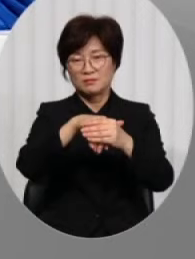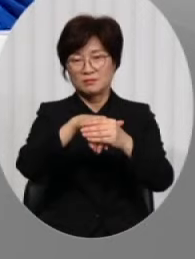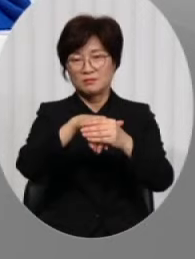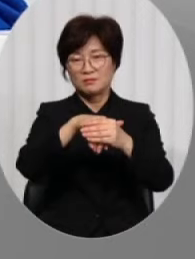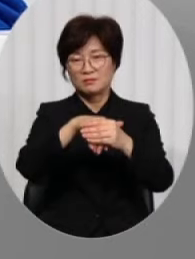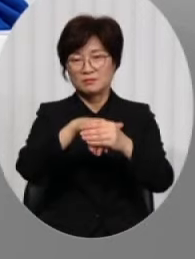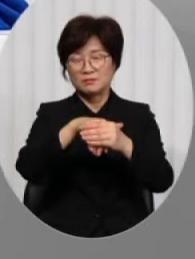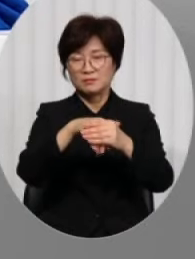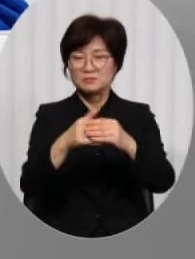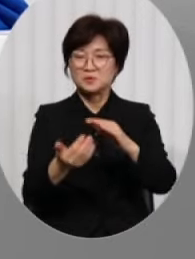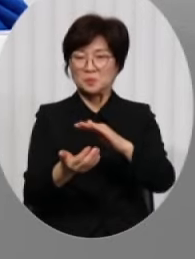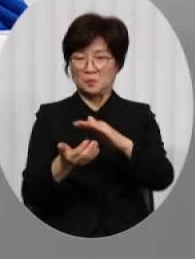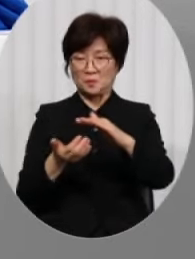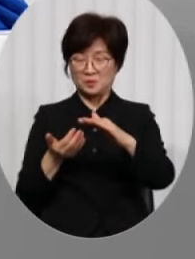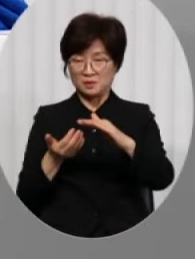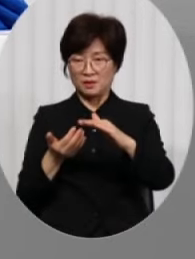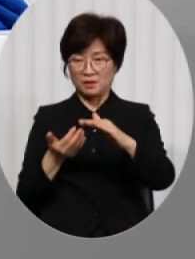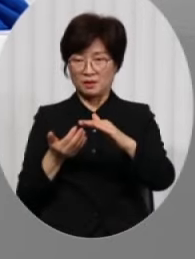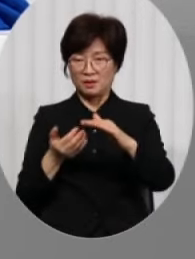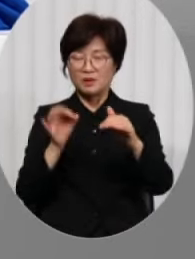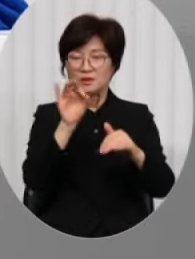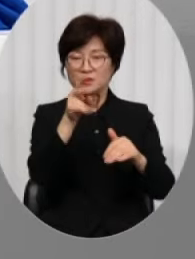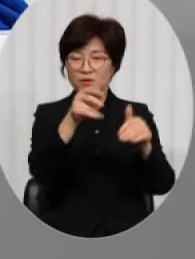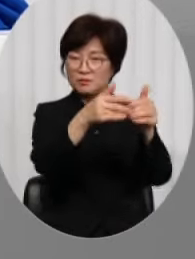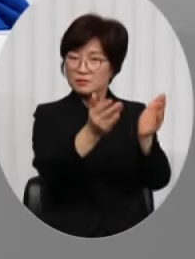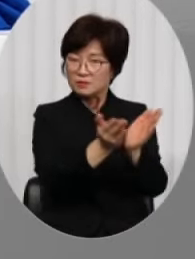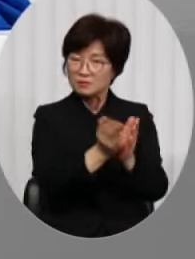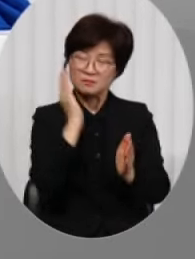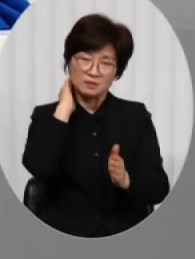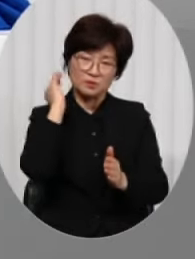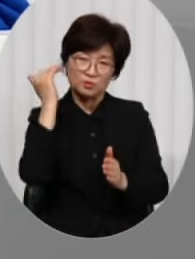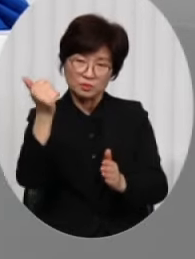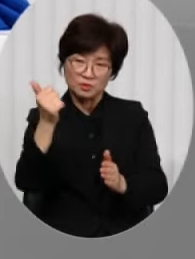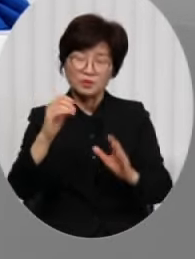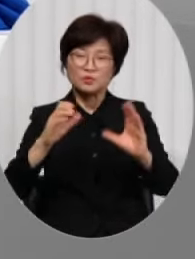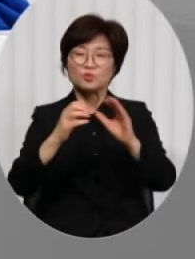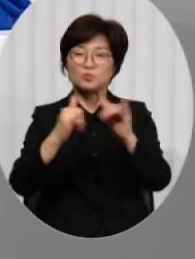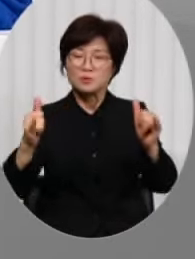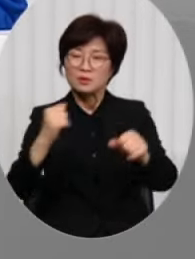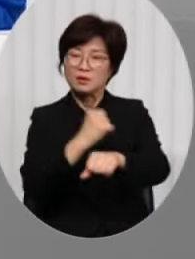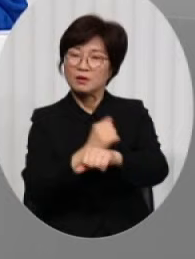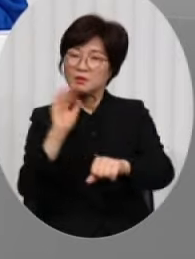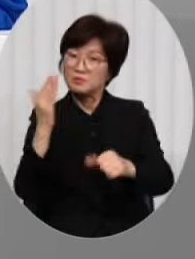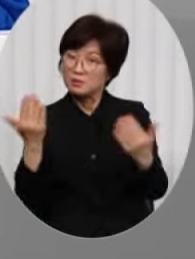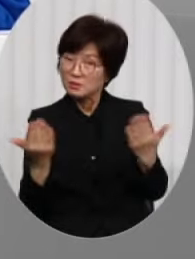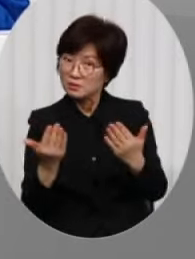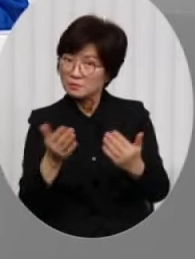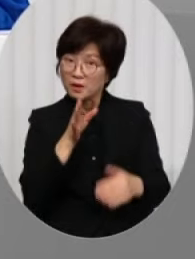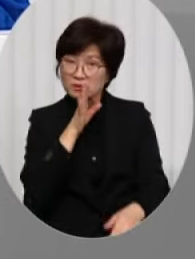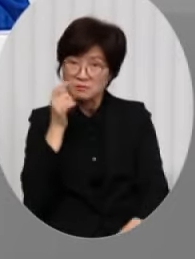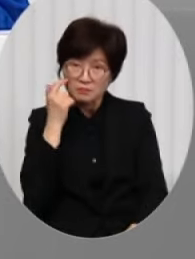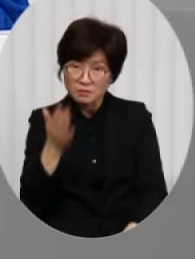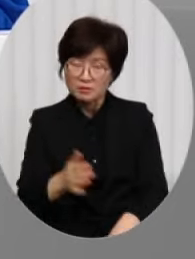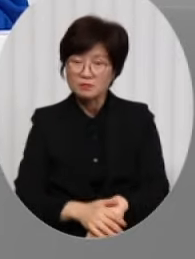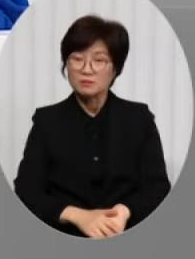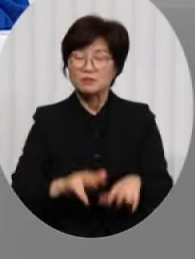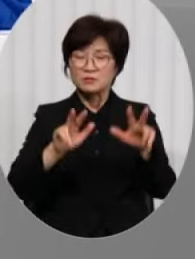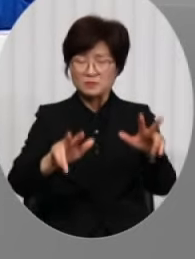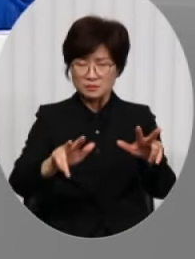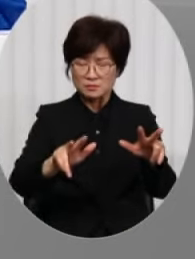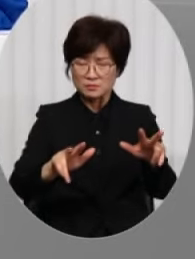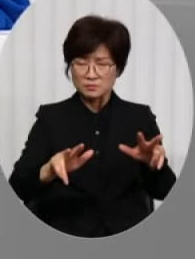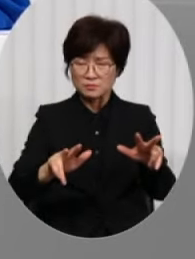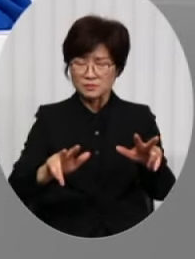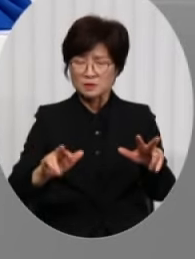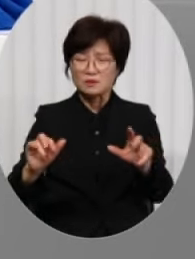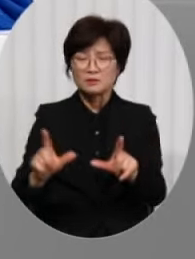본인께서 선거를 앞두고 과연 집권 여당과 또 대통령이 우리 국민한테 해야 될 일인가? 당장 민생 예, 현장에서는